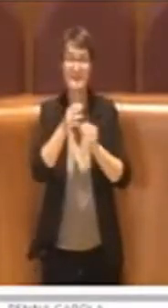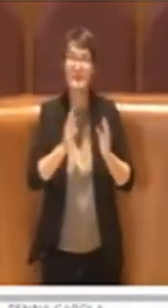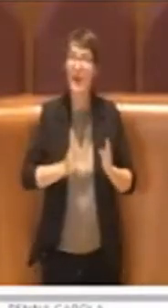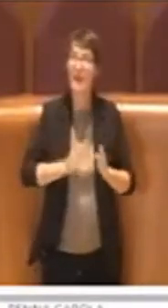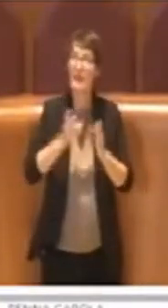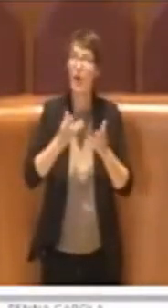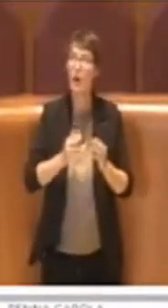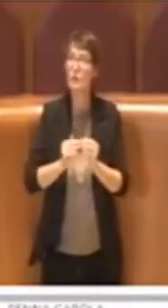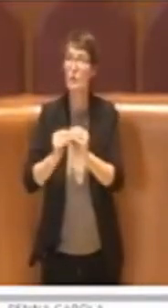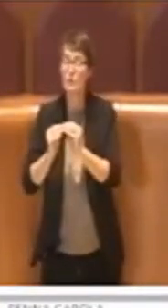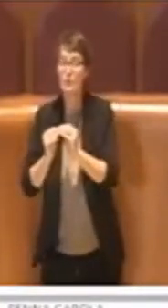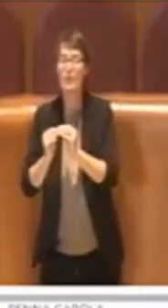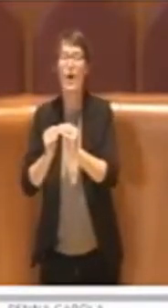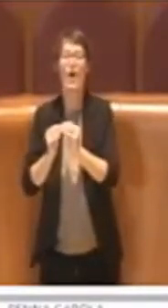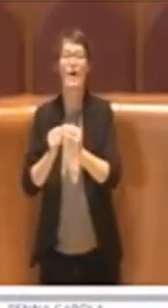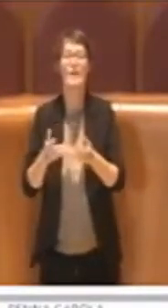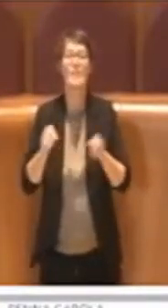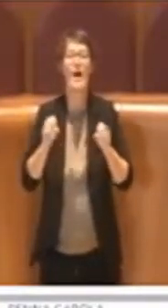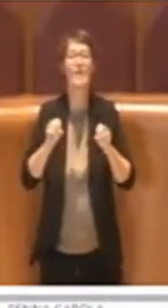cioè i cosiddetti NZEB,